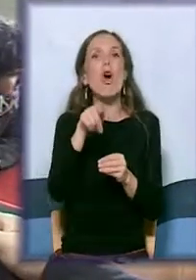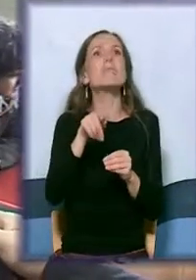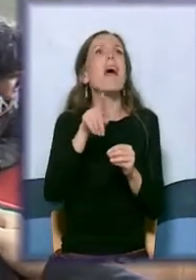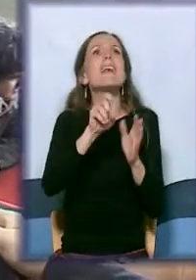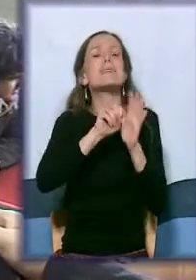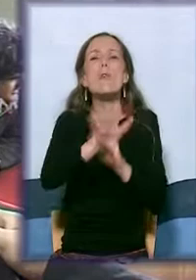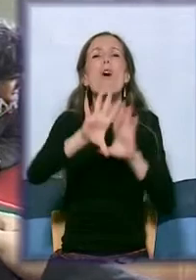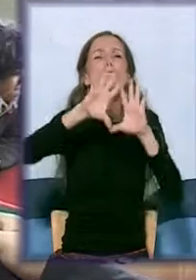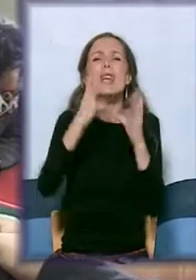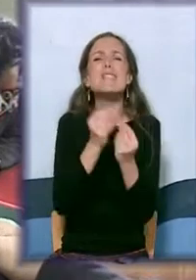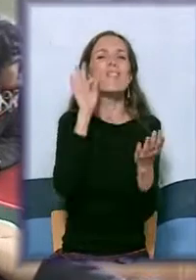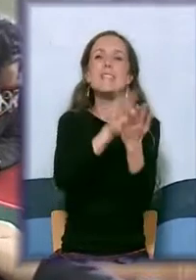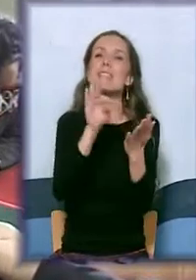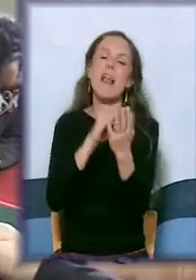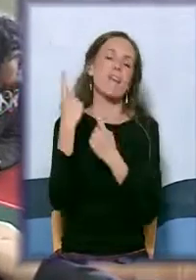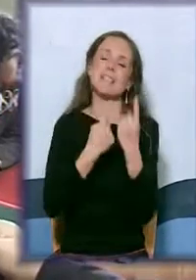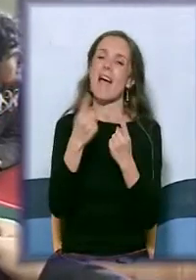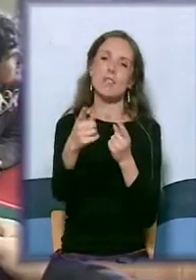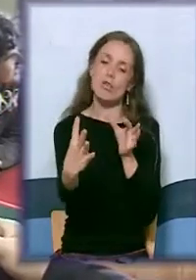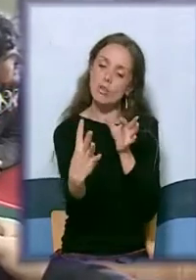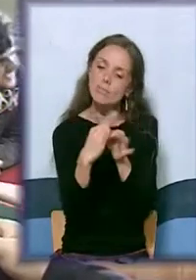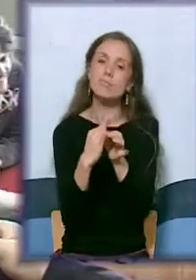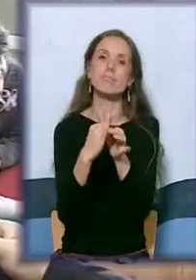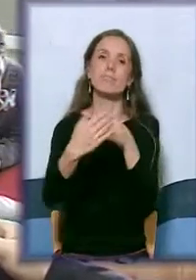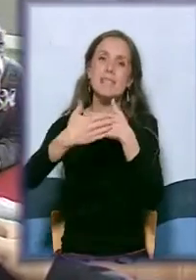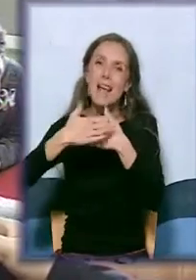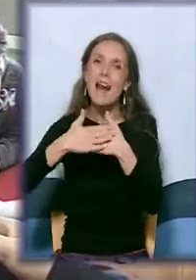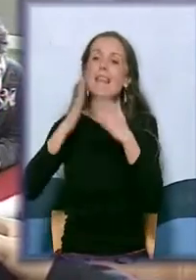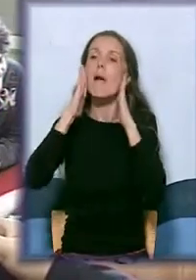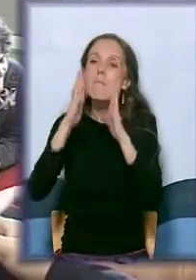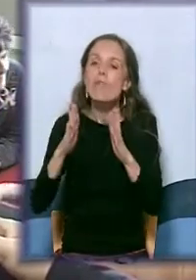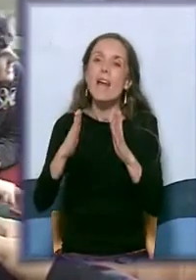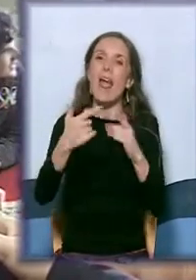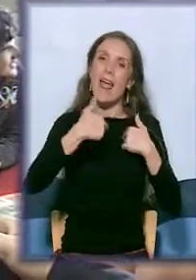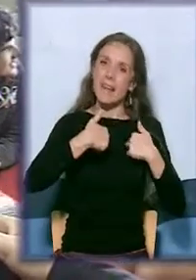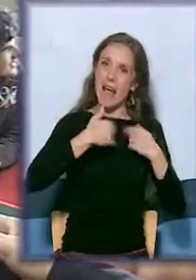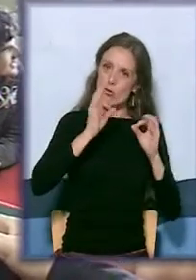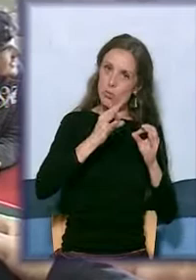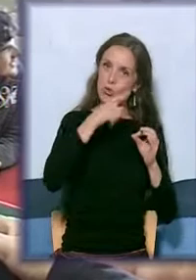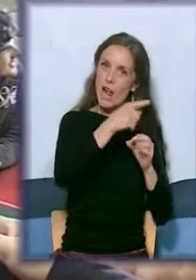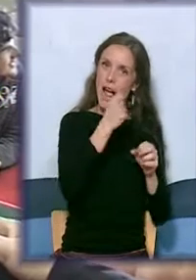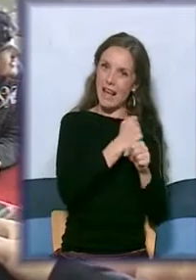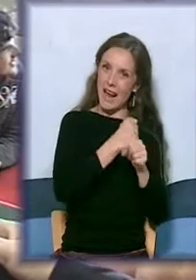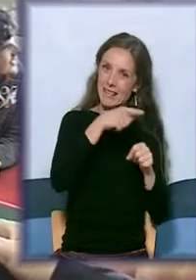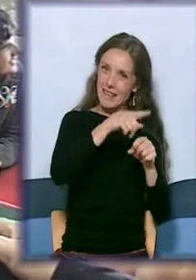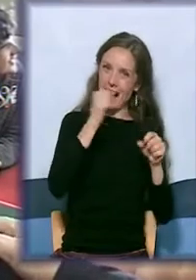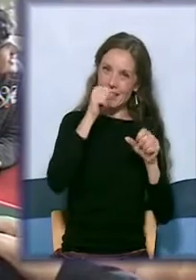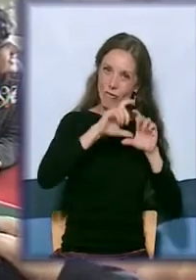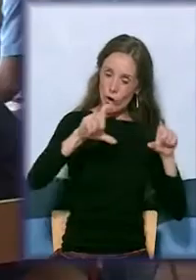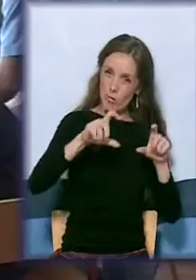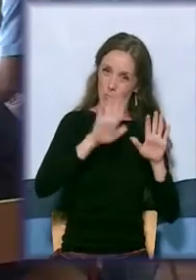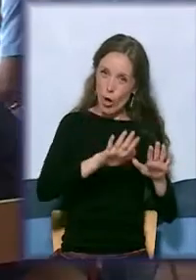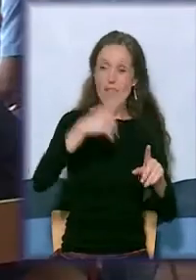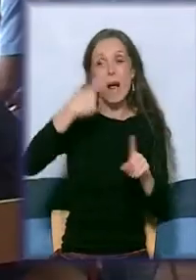od međusobne saradnje i poverenja između radnika i saradnika dnevnog boravka i samih roditelja. U okviru